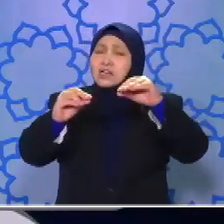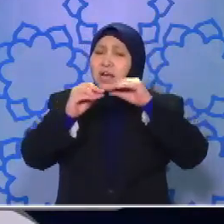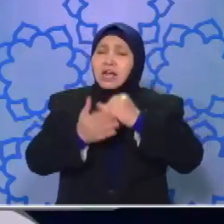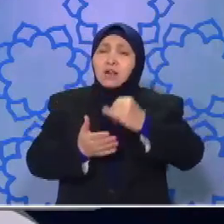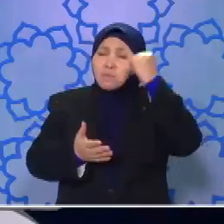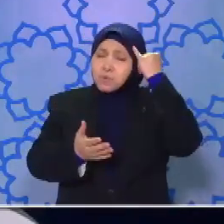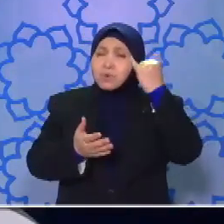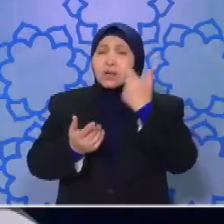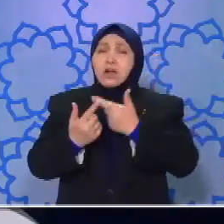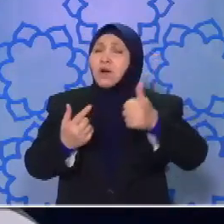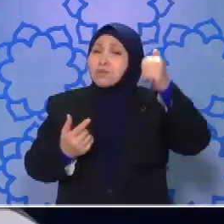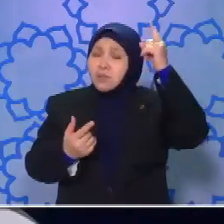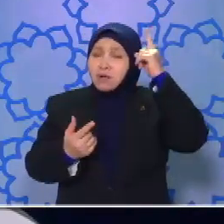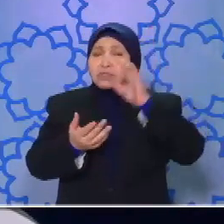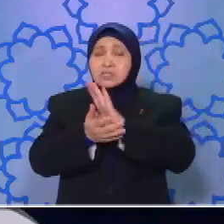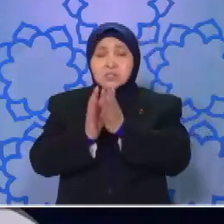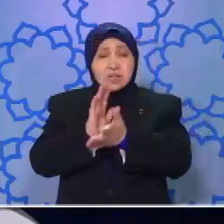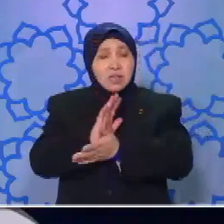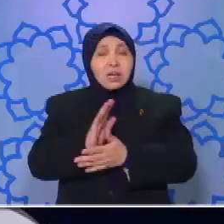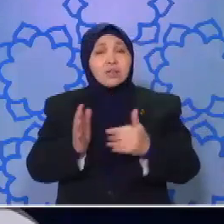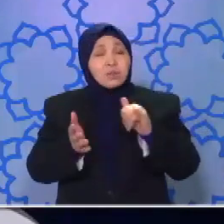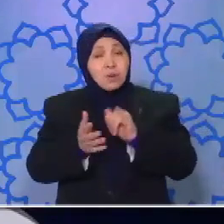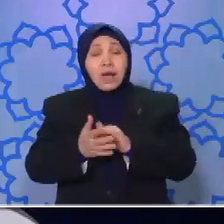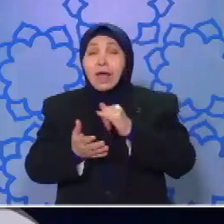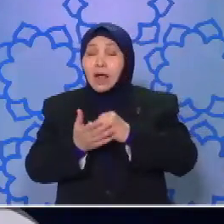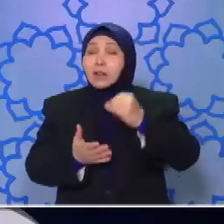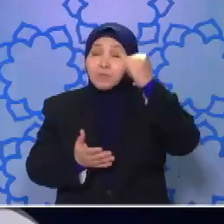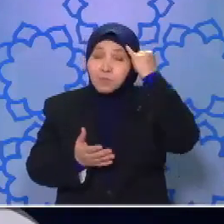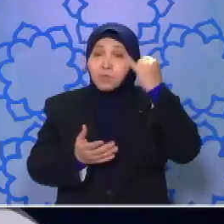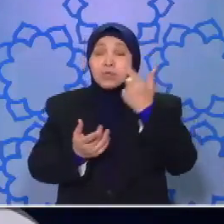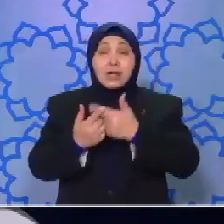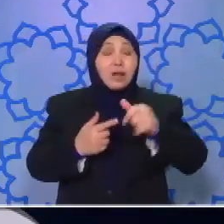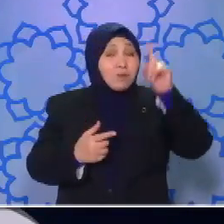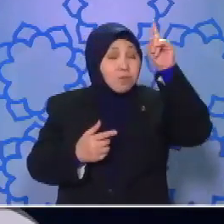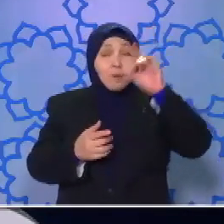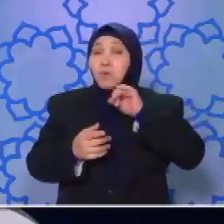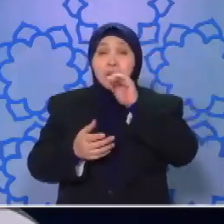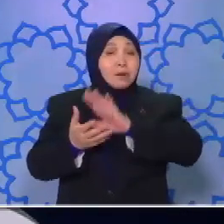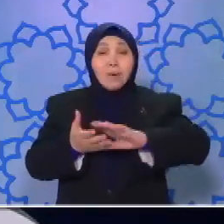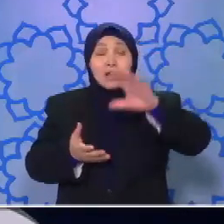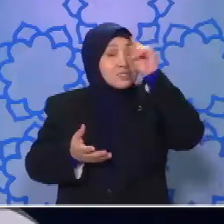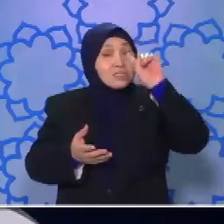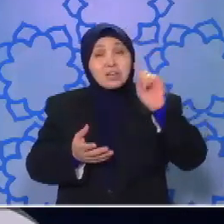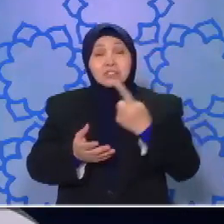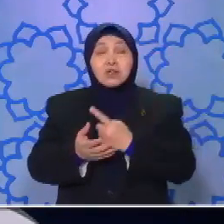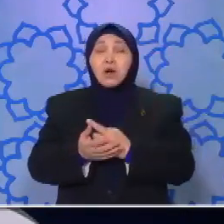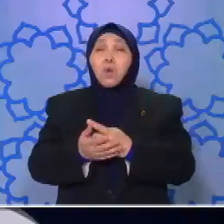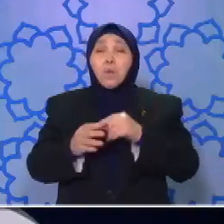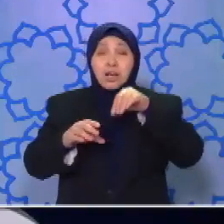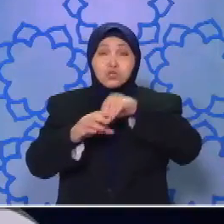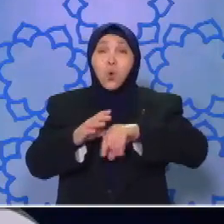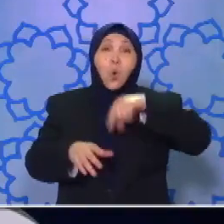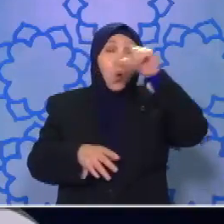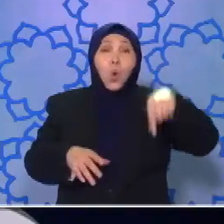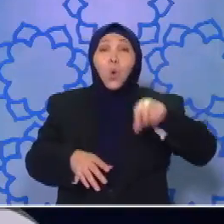sisi Allah. Itu istilah orang cakap ilmu laduni tu. Ya, ilmu laduni ni bukannya bila belajar saja bertapa dekat gua lepas tu jadi kebal,